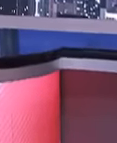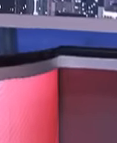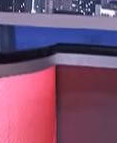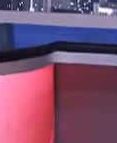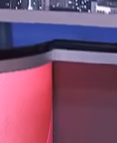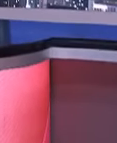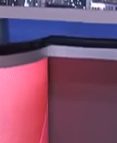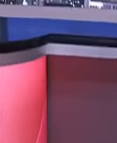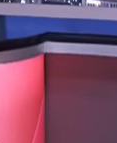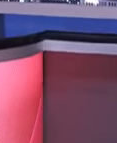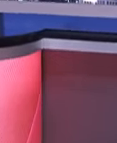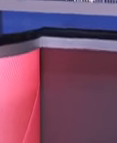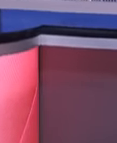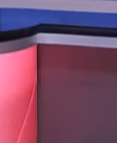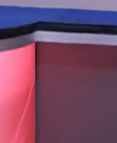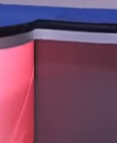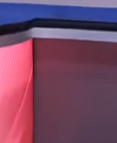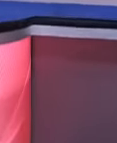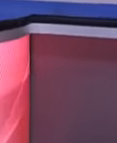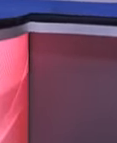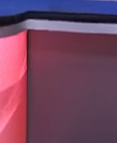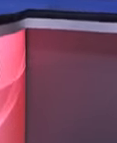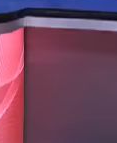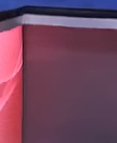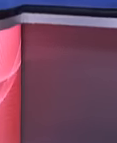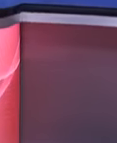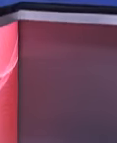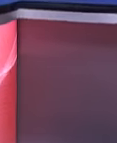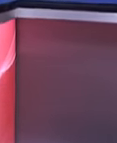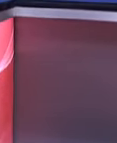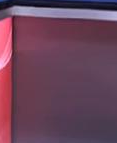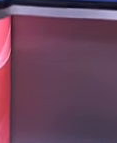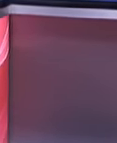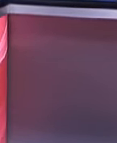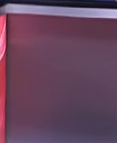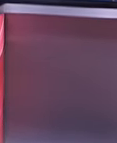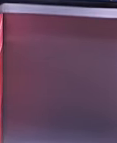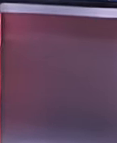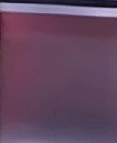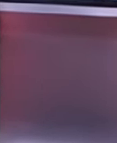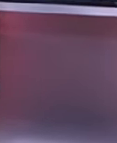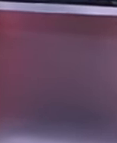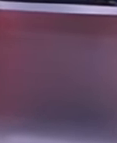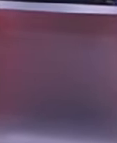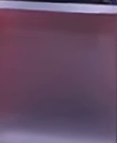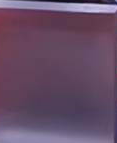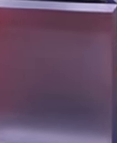risiko penularan COVID-19. Salam sejahtera. Assalamualaikum. Jumpa lagi.